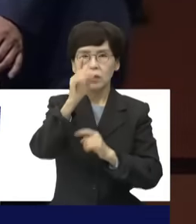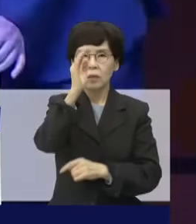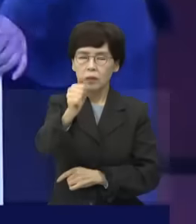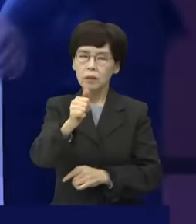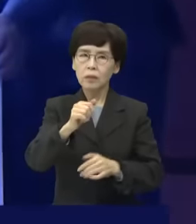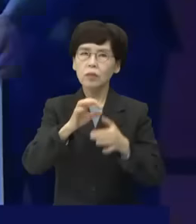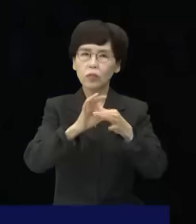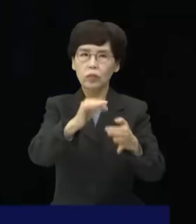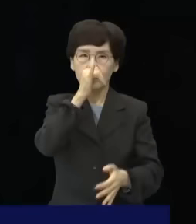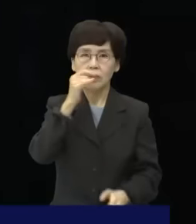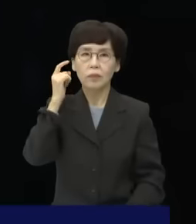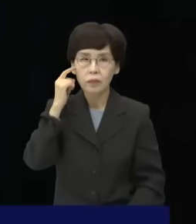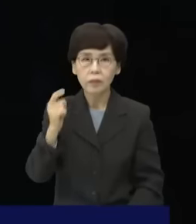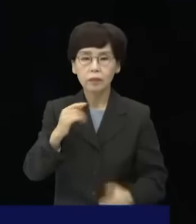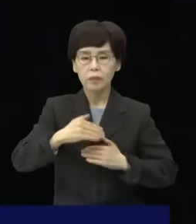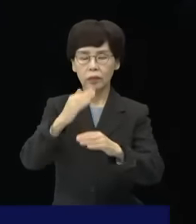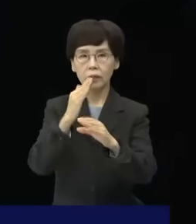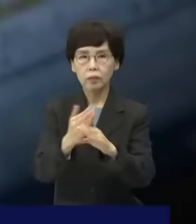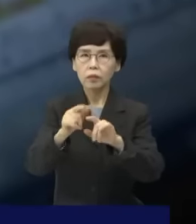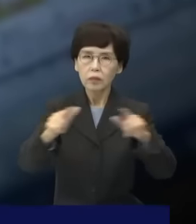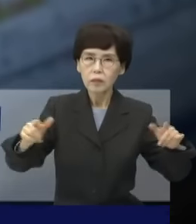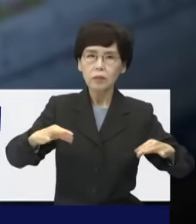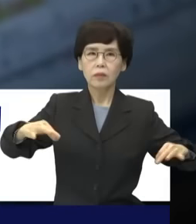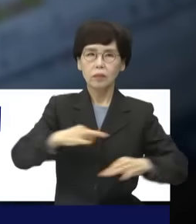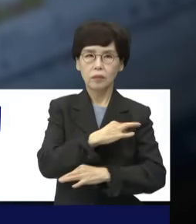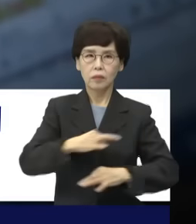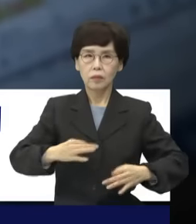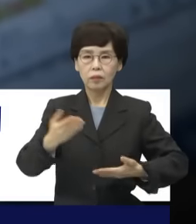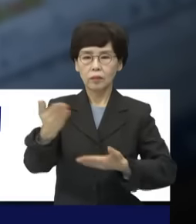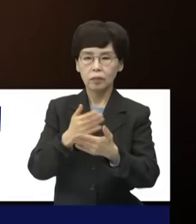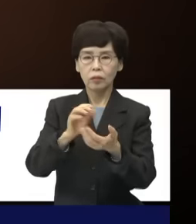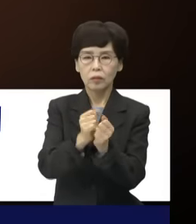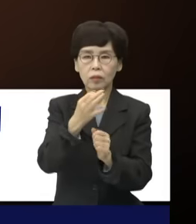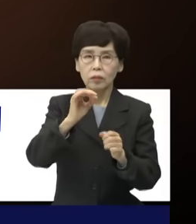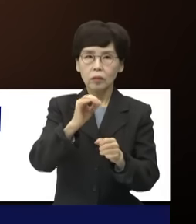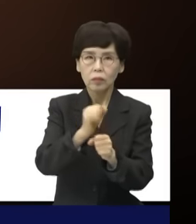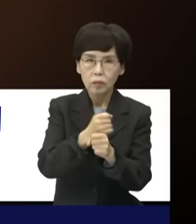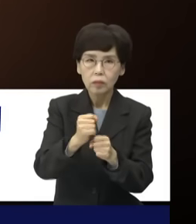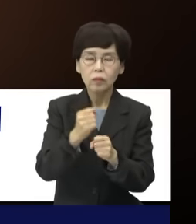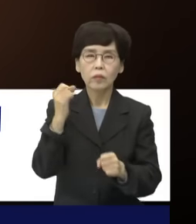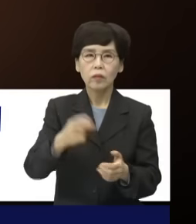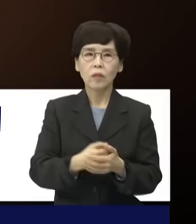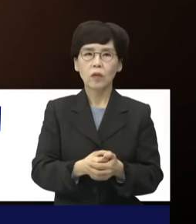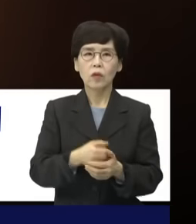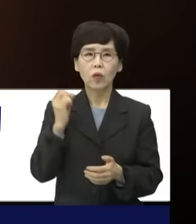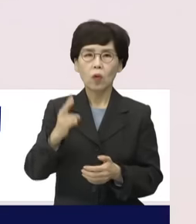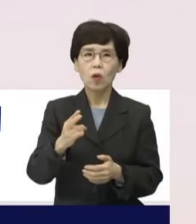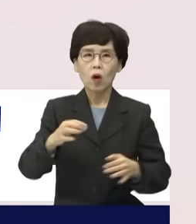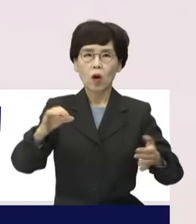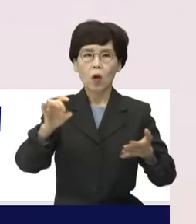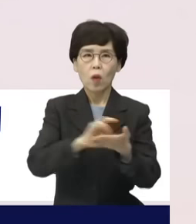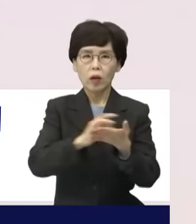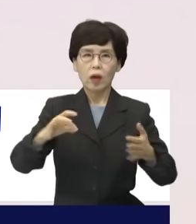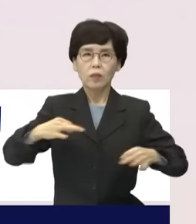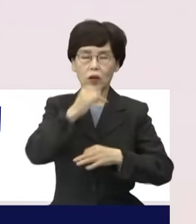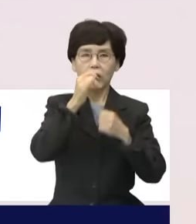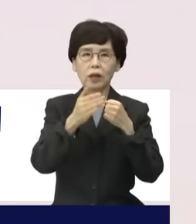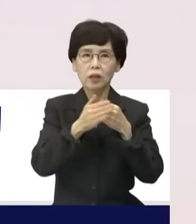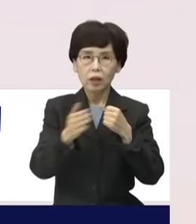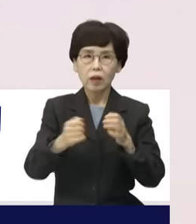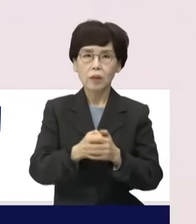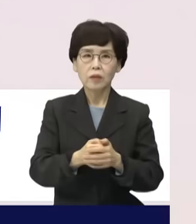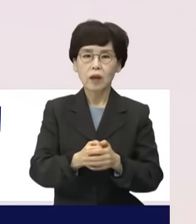걸로 보고 있습니다. 이 과정에서 각종 부정거래와 시세조종, 회계부정이 있었고 그 결과 지주회사격인 합병 후